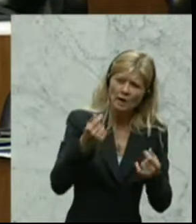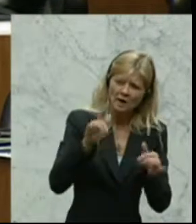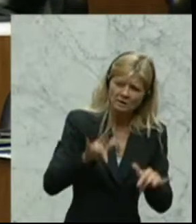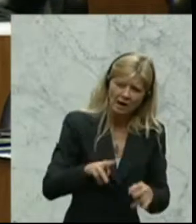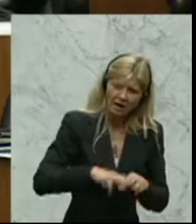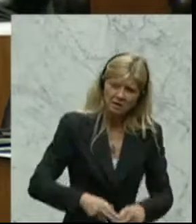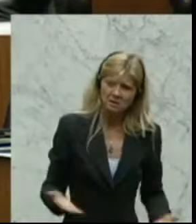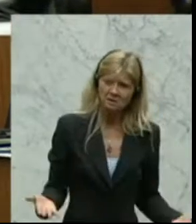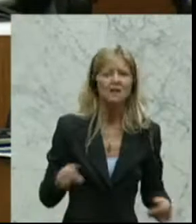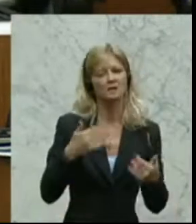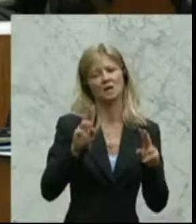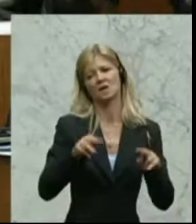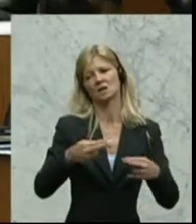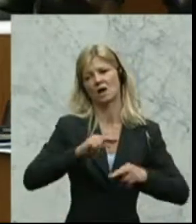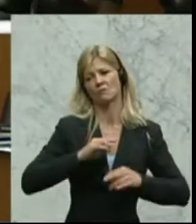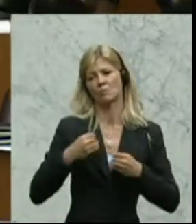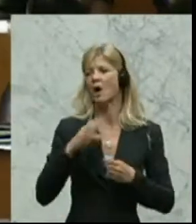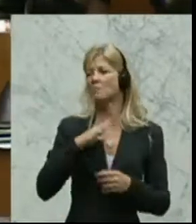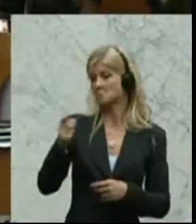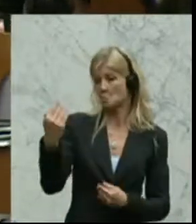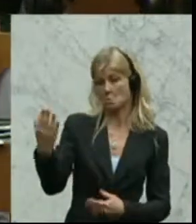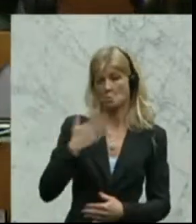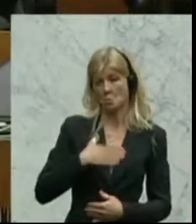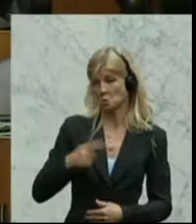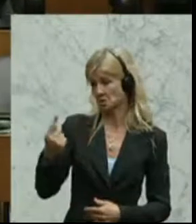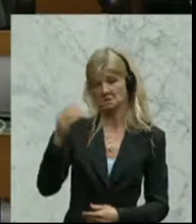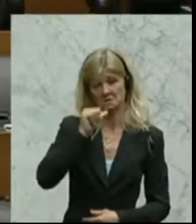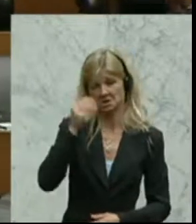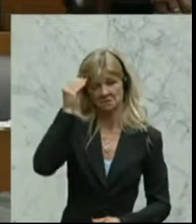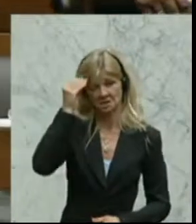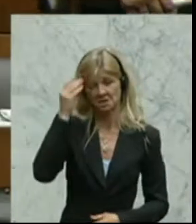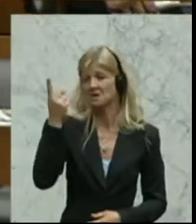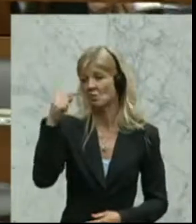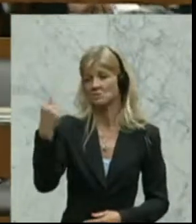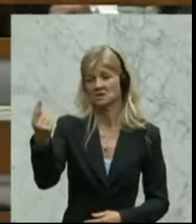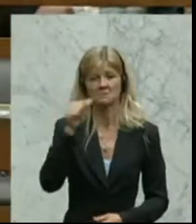wissen, weil Sie sind ja nicht davon betroffen und Ihre Klientel ist bestens versorgt.